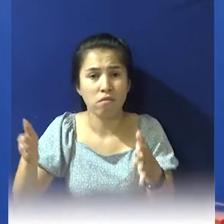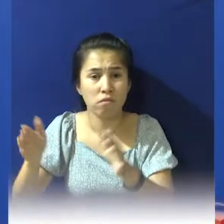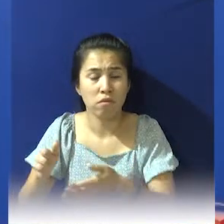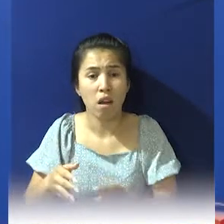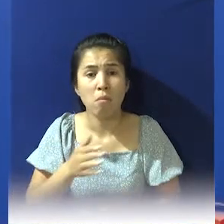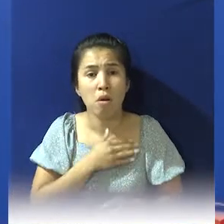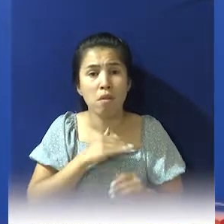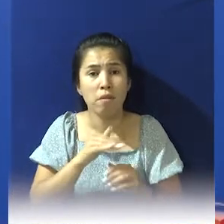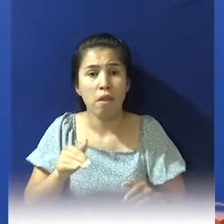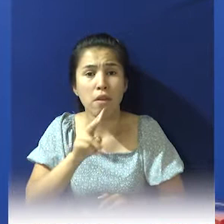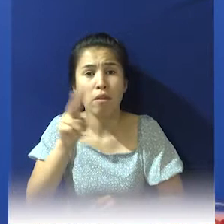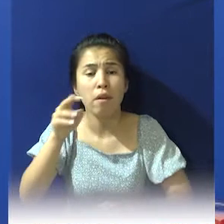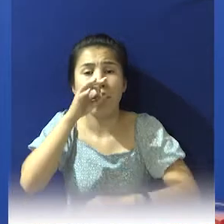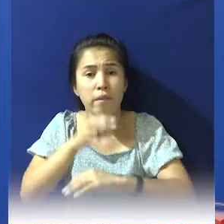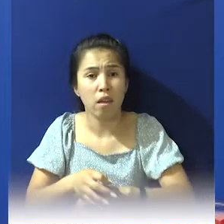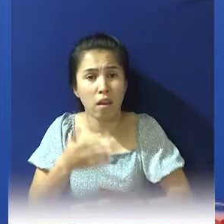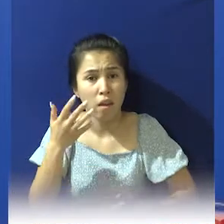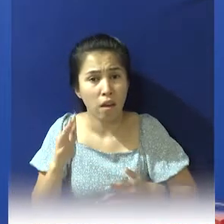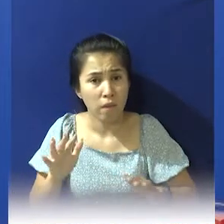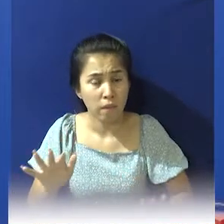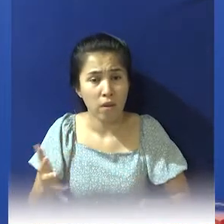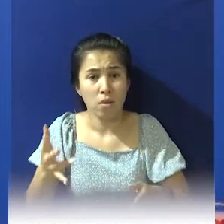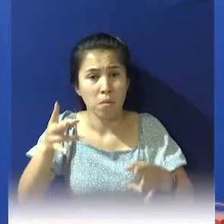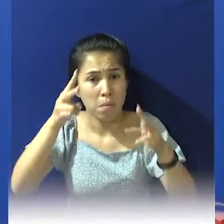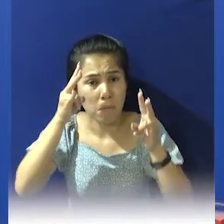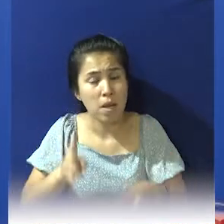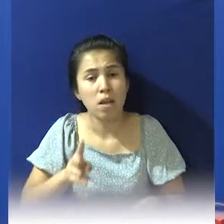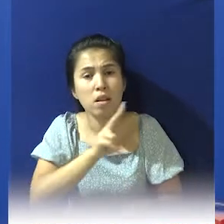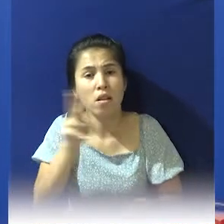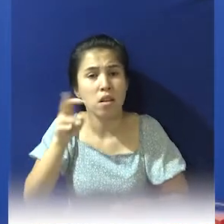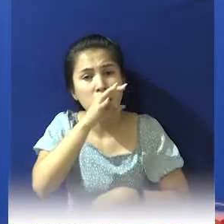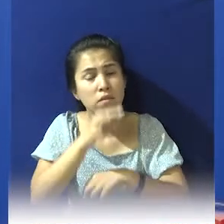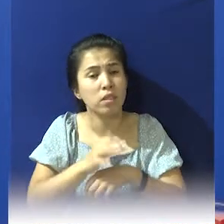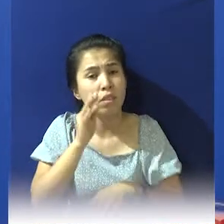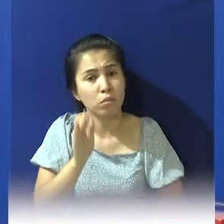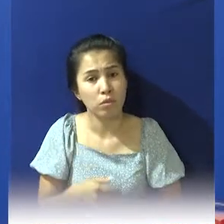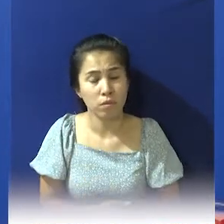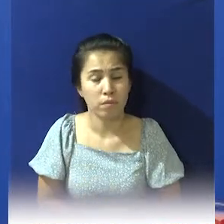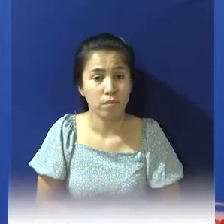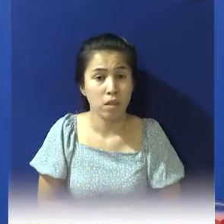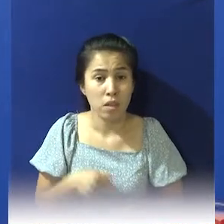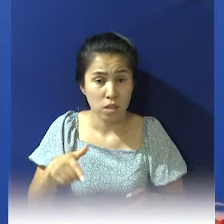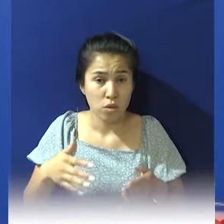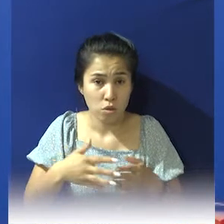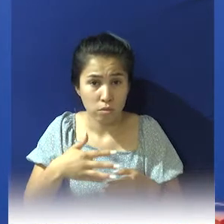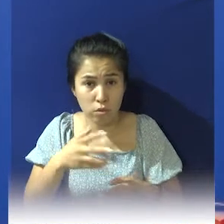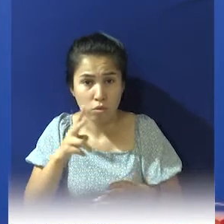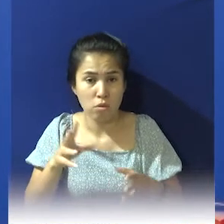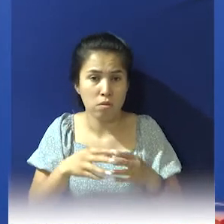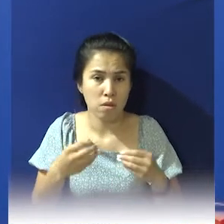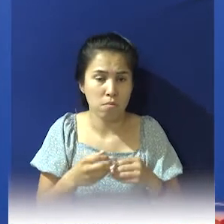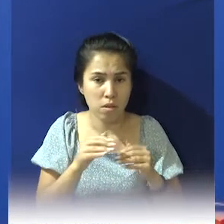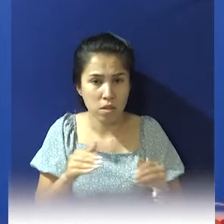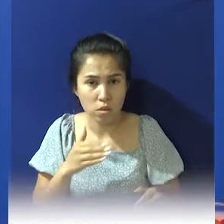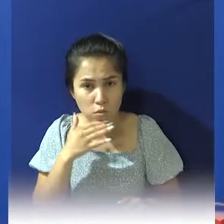можно купить не более 1,5 килограмма сахара. Но несмотря на это, люди, купив один раз, через какое-то время второй раз покупают его, поэтому